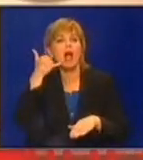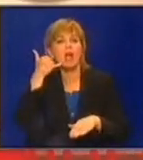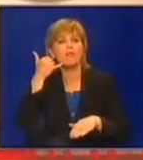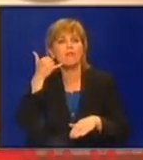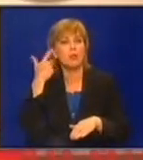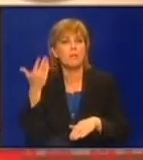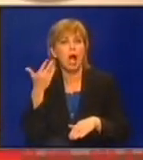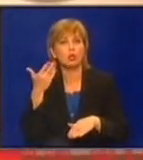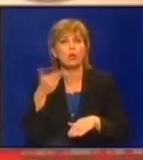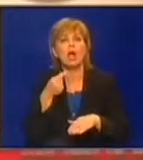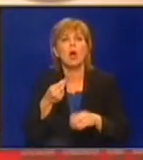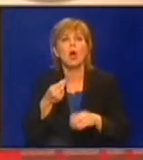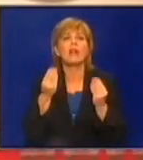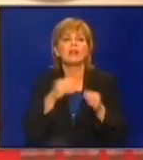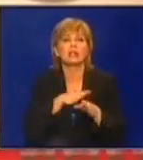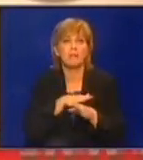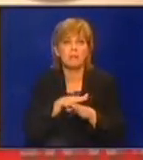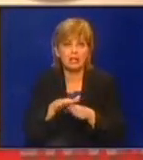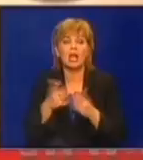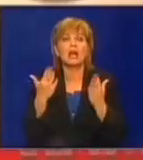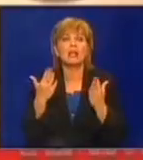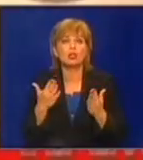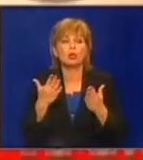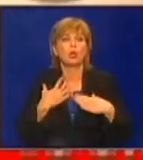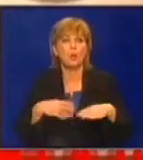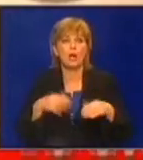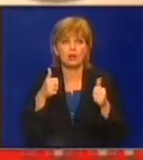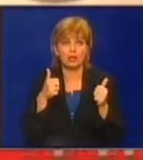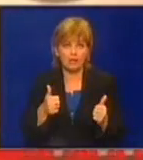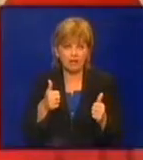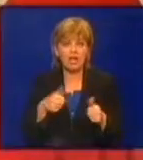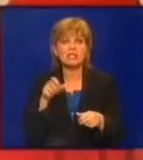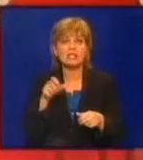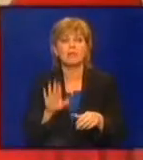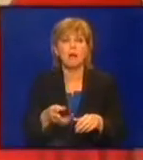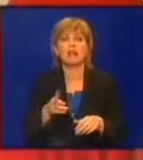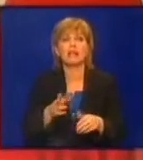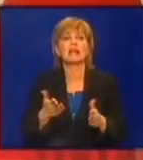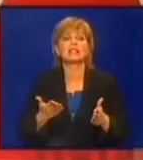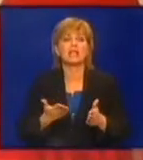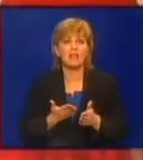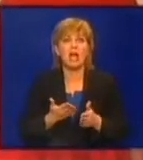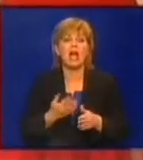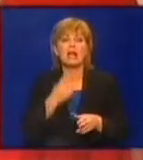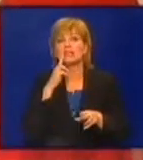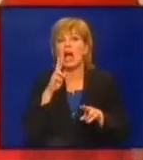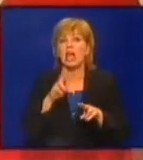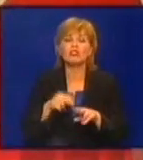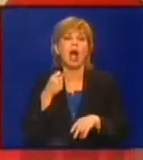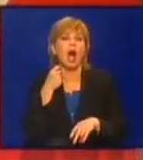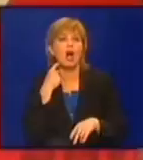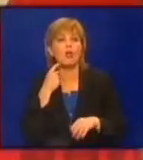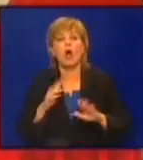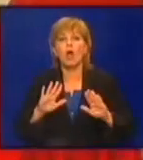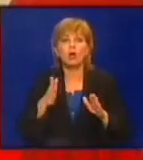tika perfekti pildīti, jo rezultāts ir ļoti labs, cilvēki palika dzīvi. Saindēšanās ar alkoholu